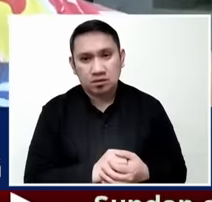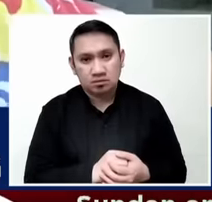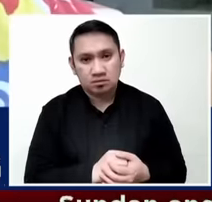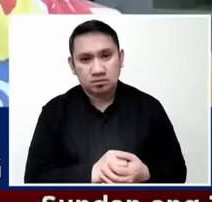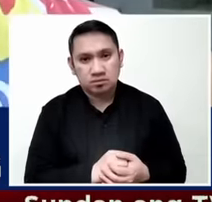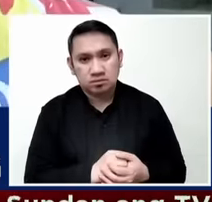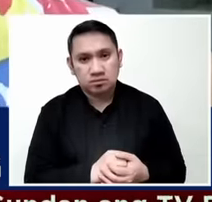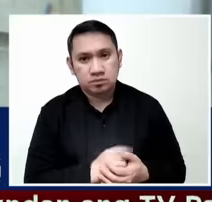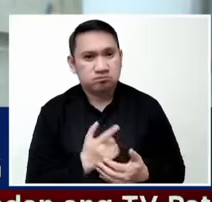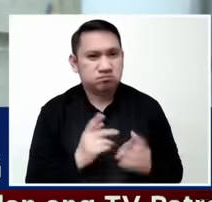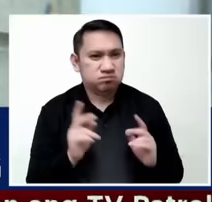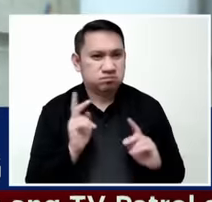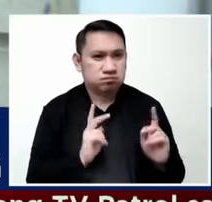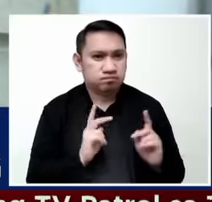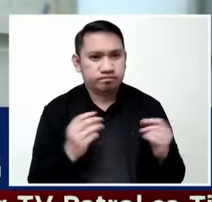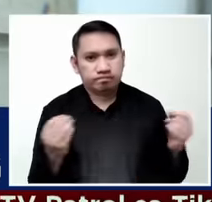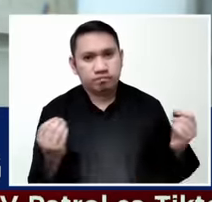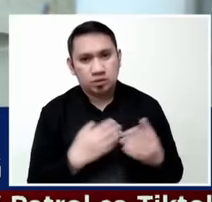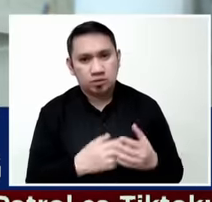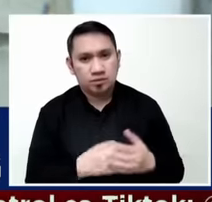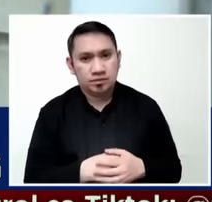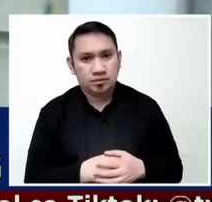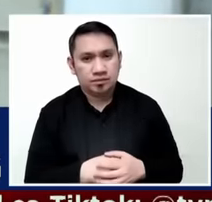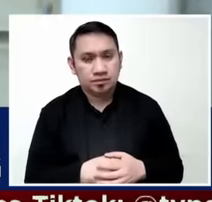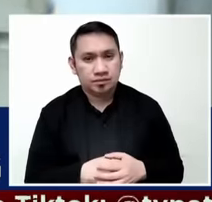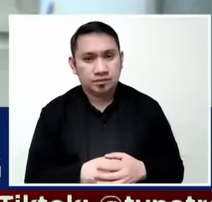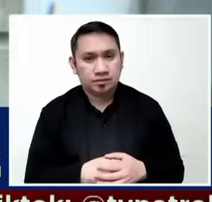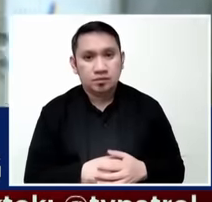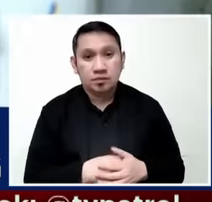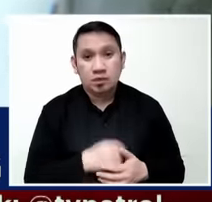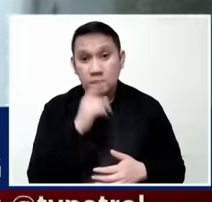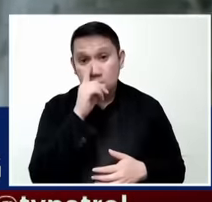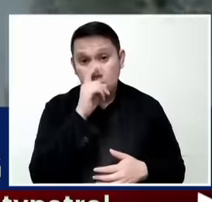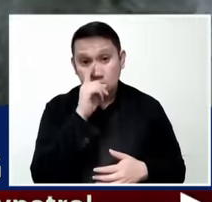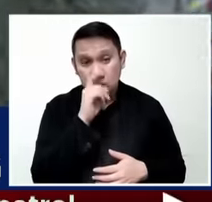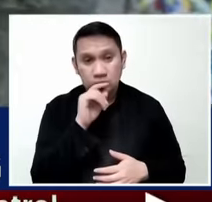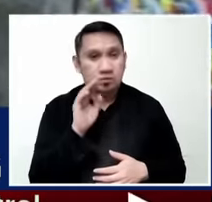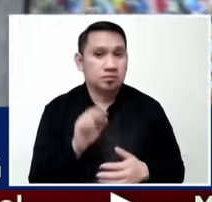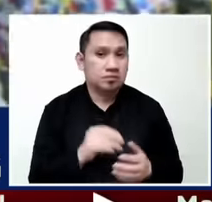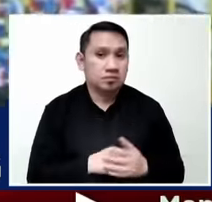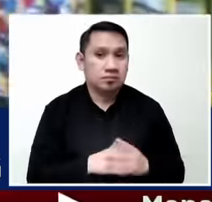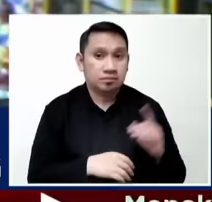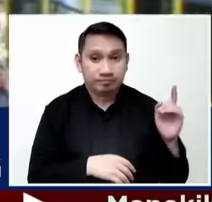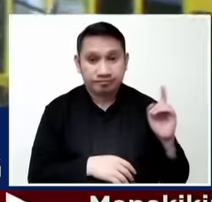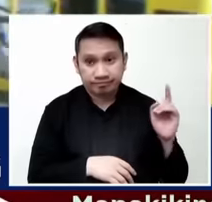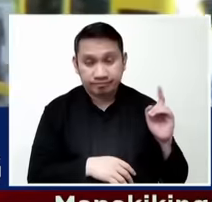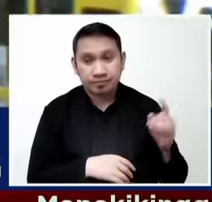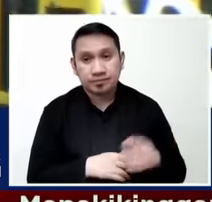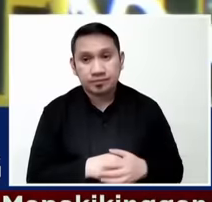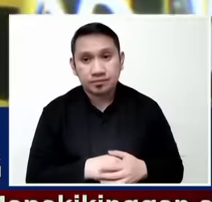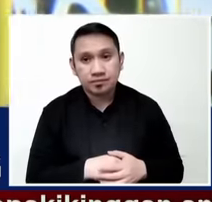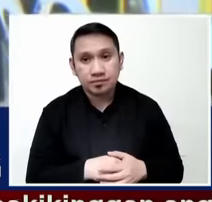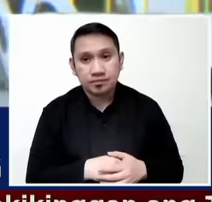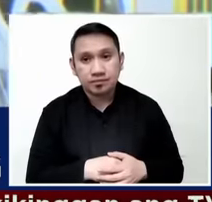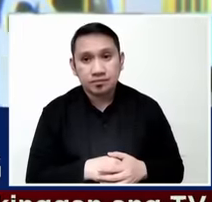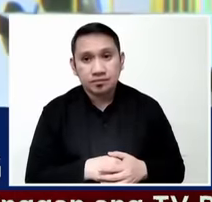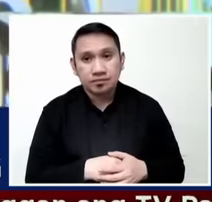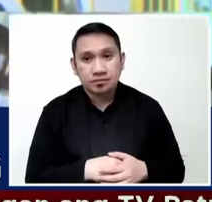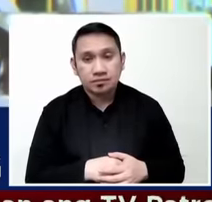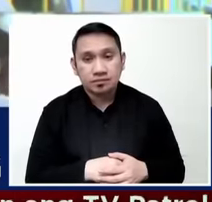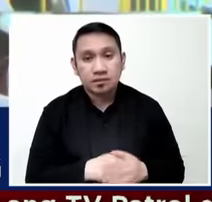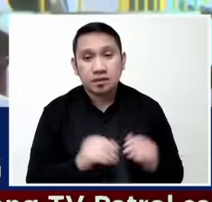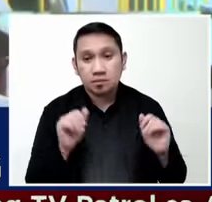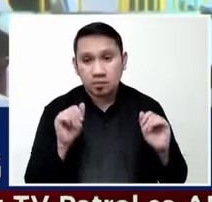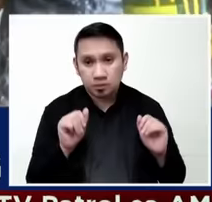parang mga tao natakot na. Senior citizen din ang magkapatid na sina Aurora at Preciosa. Bagamat pwede naman